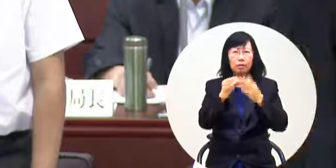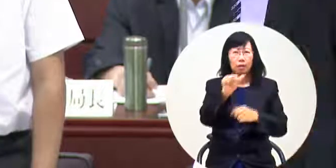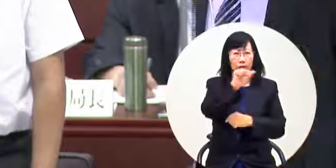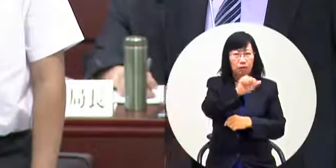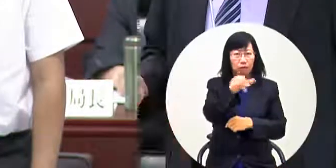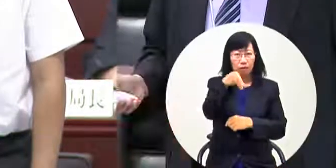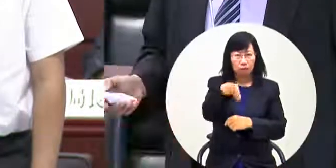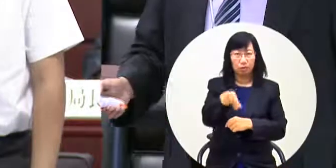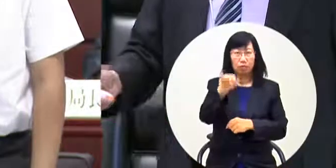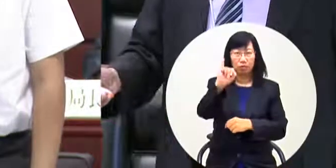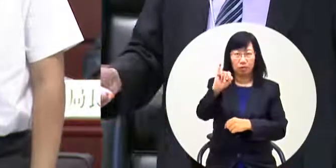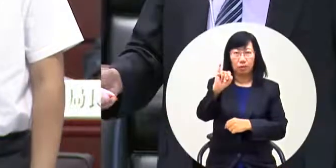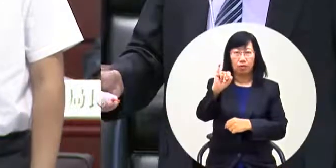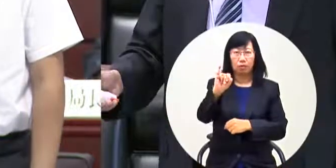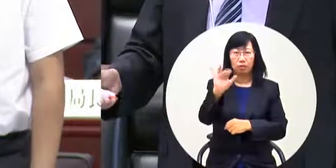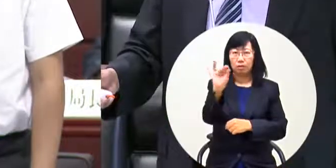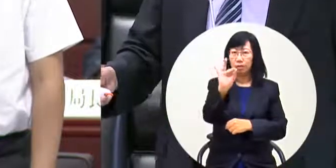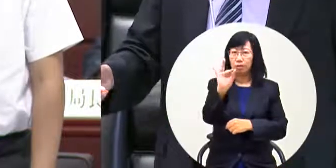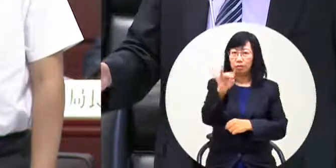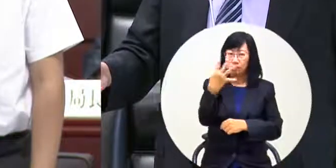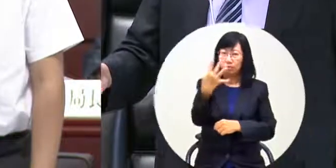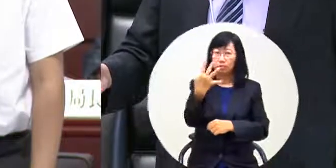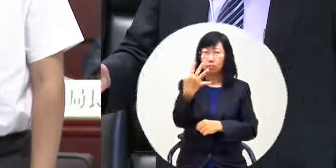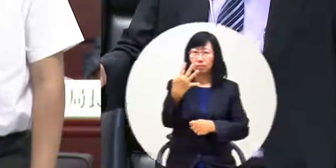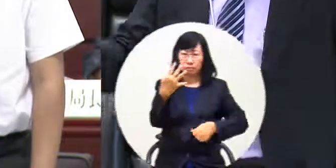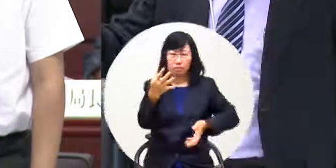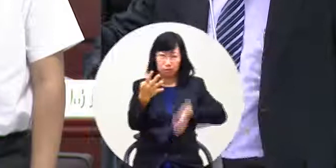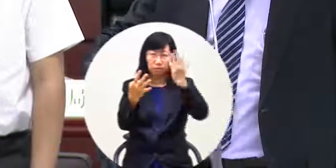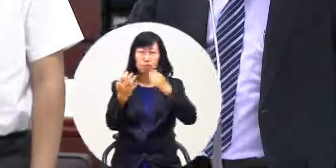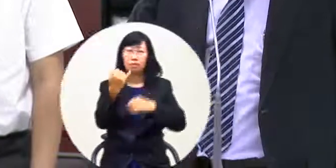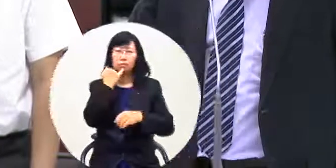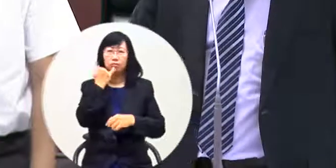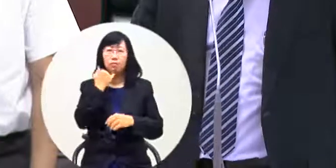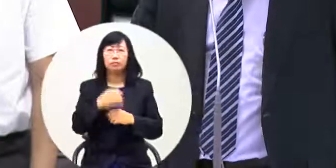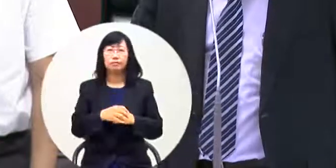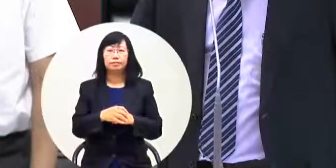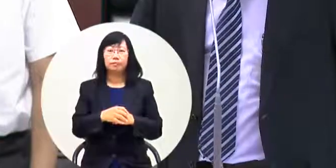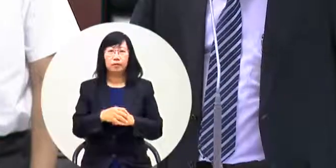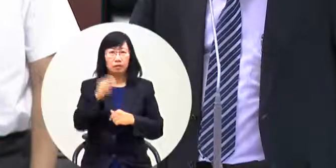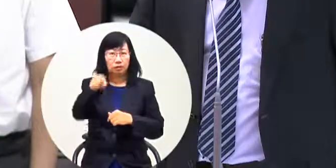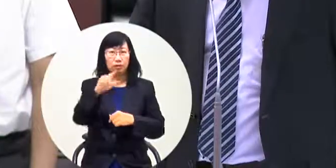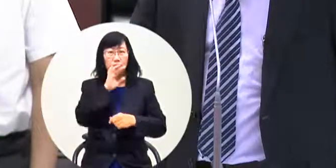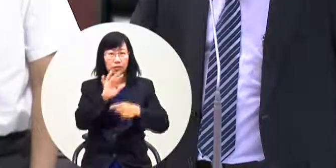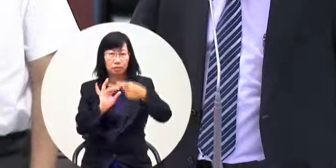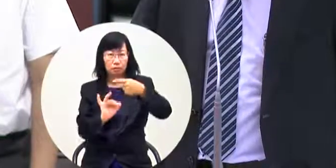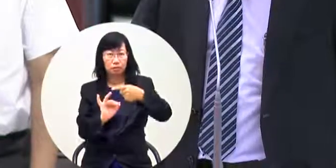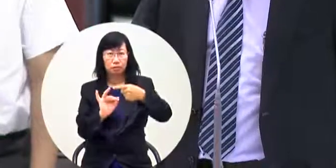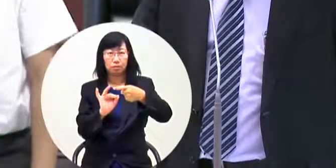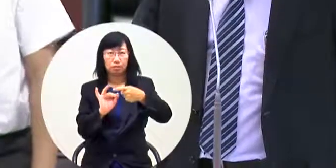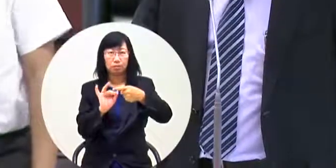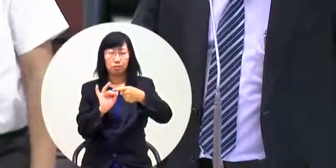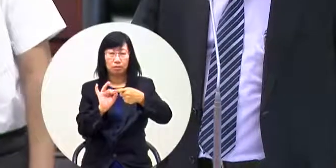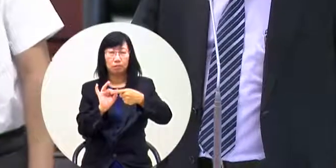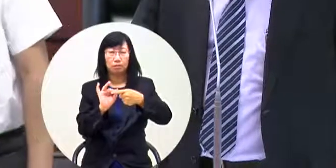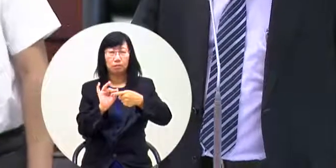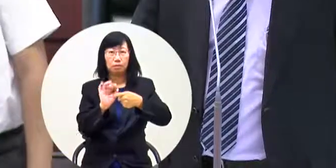就是这个是40%，这个400以上，十倍吗？是这个意思